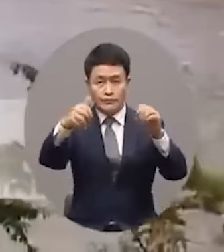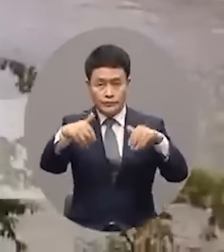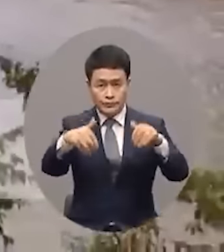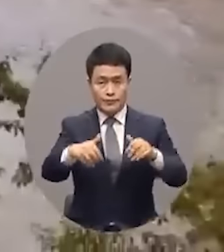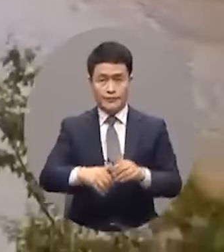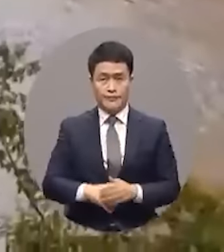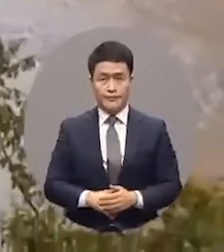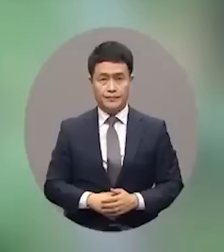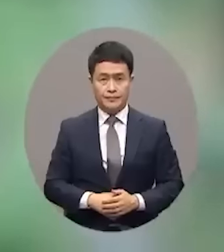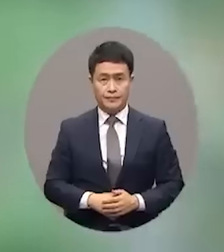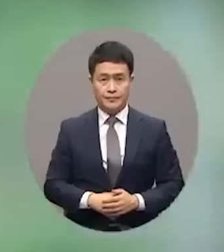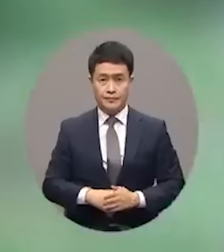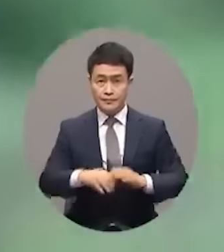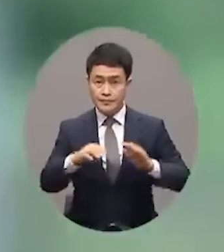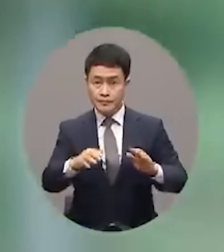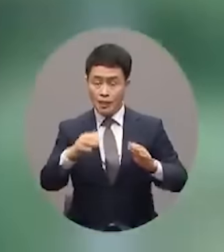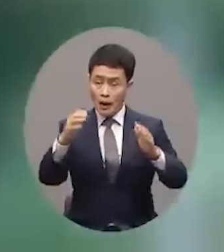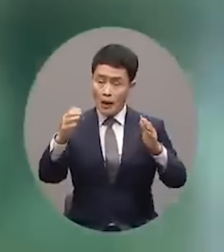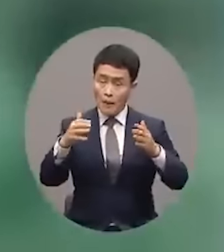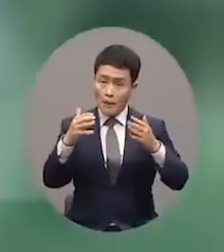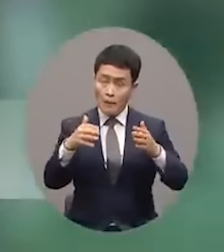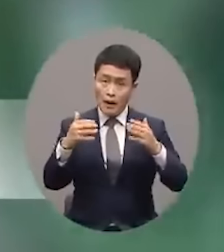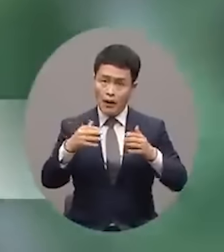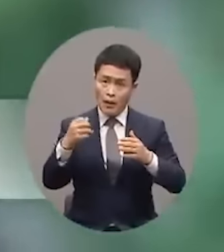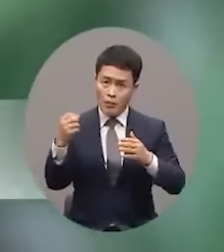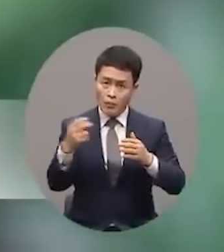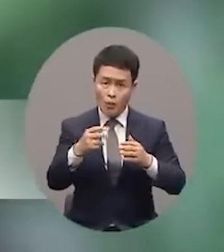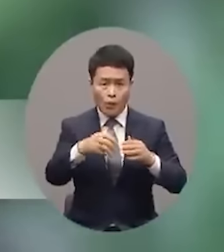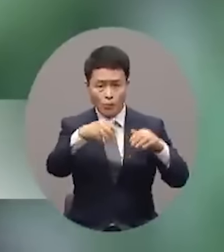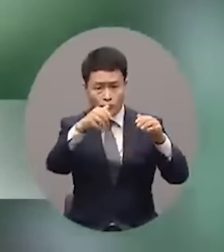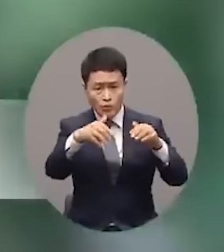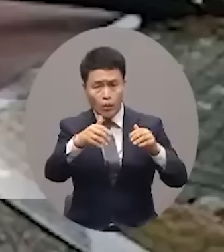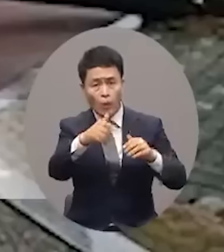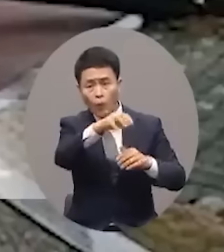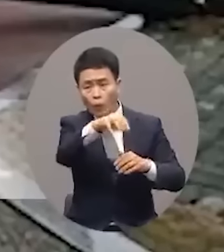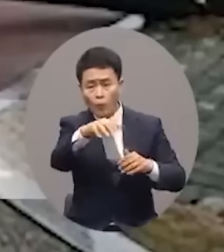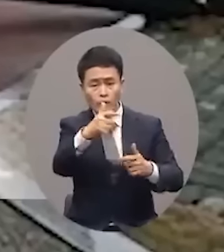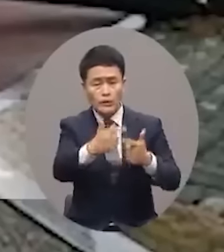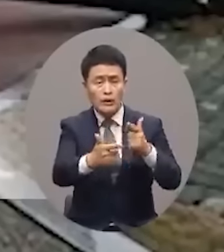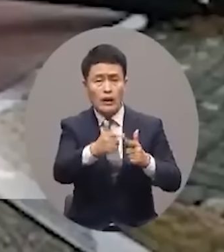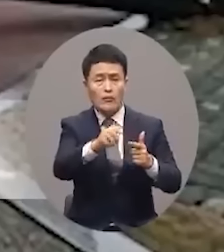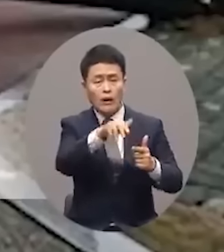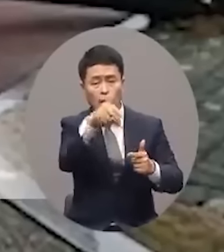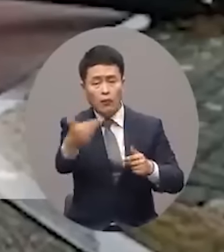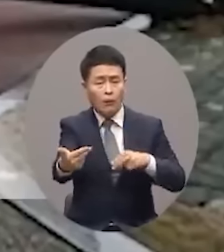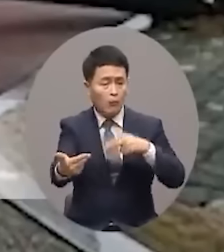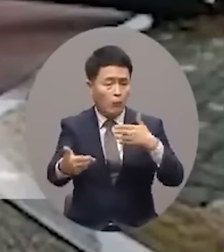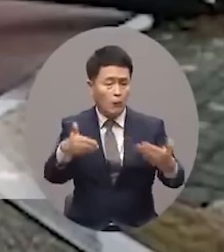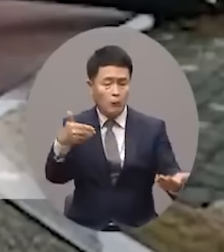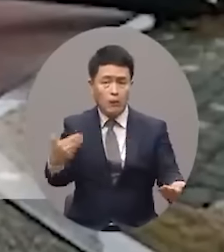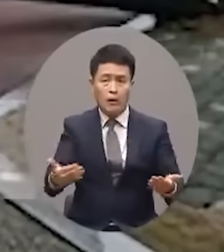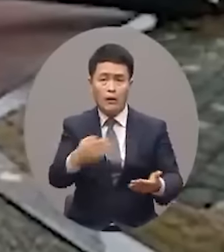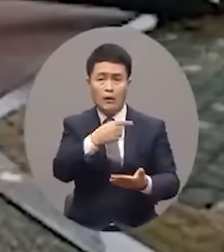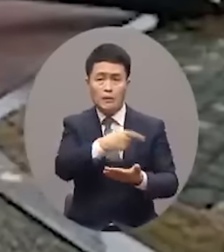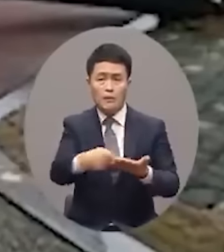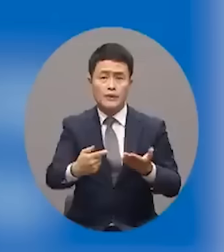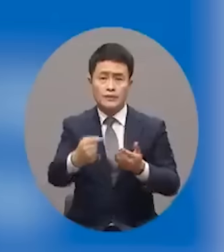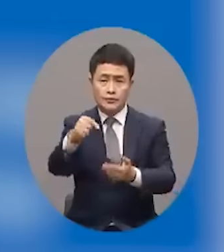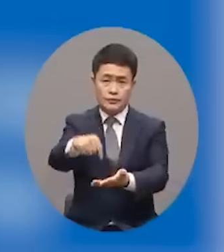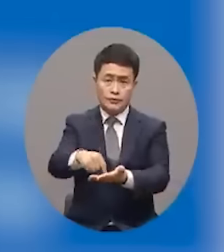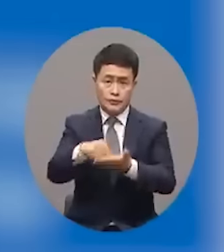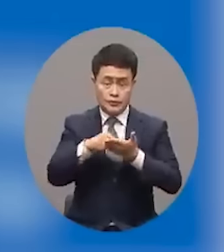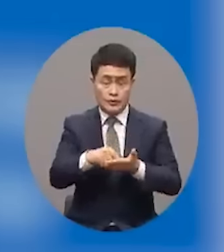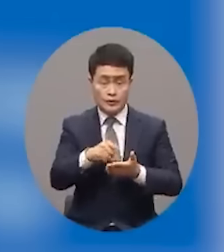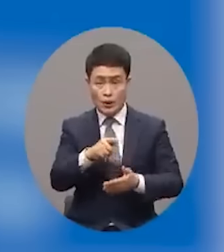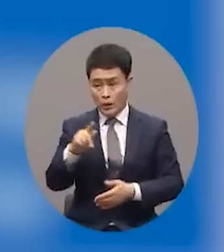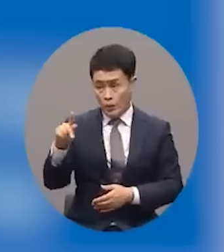기록하고 있습니다. 강풍을 동반한 비에 곳곳에서 나무가 쓰러지는 등 바람에 의한 피해도 접수되고 있습니다.